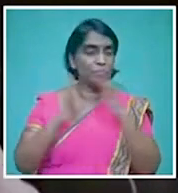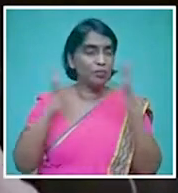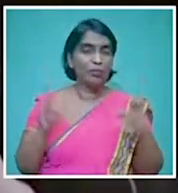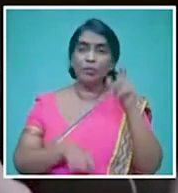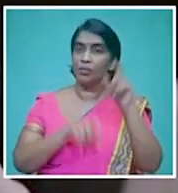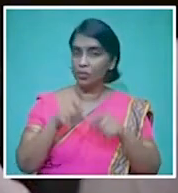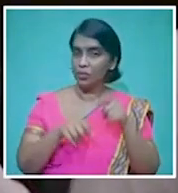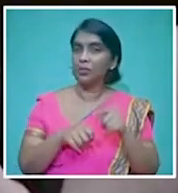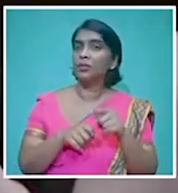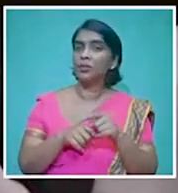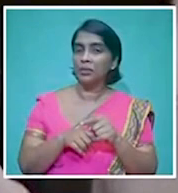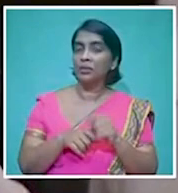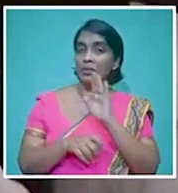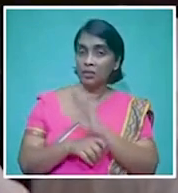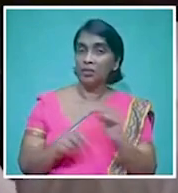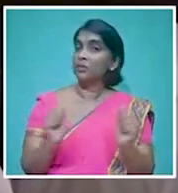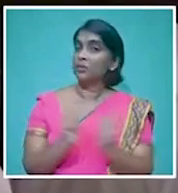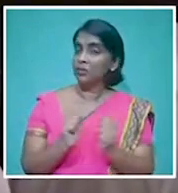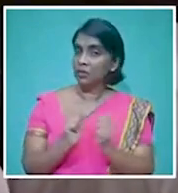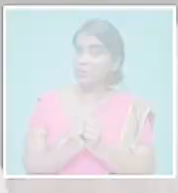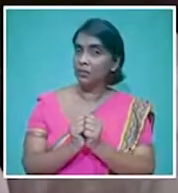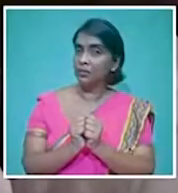බහුතරය වෙනුවෙන් වැඩ කරන්න